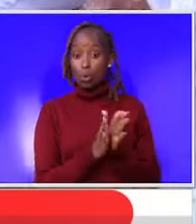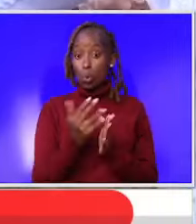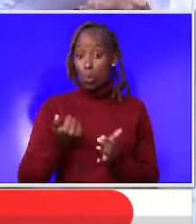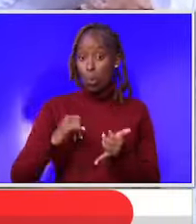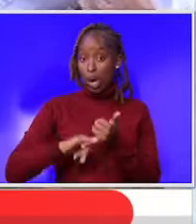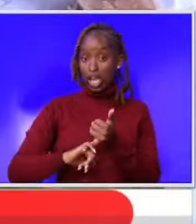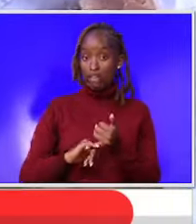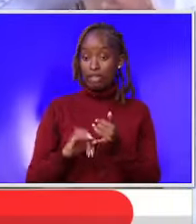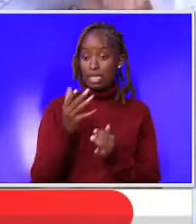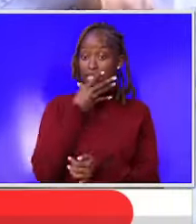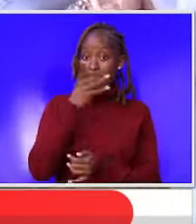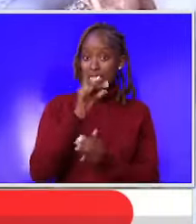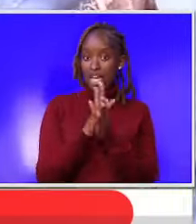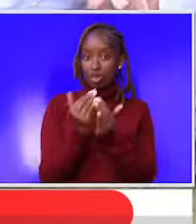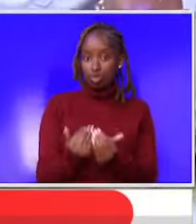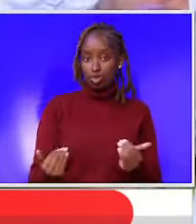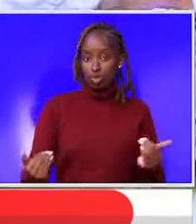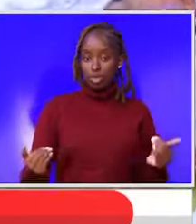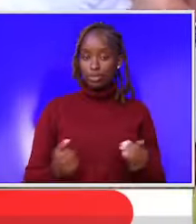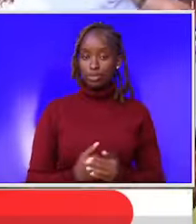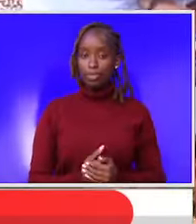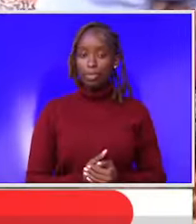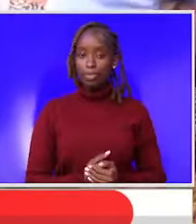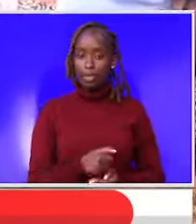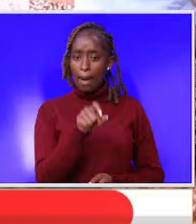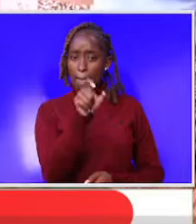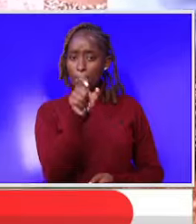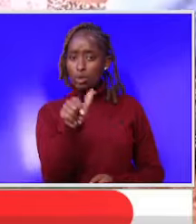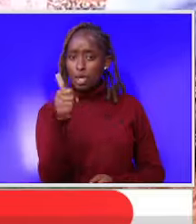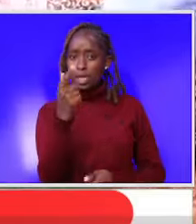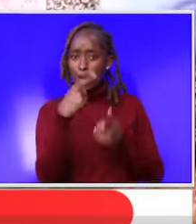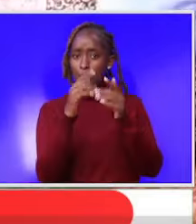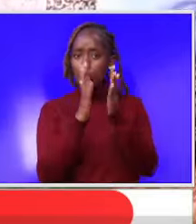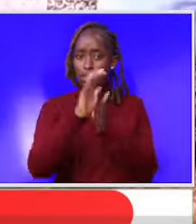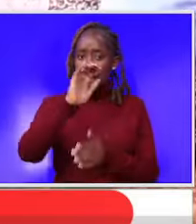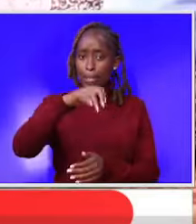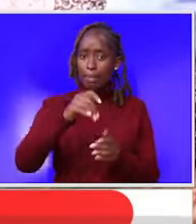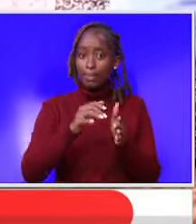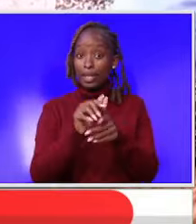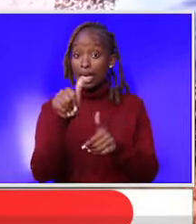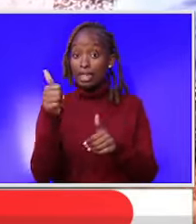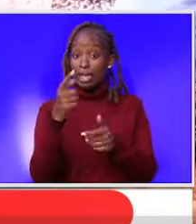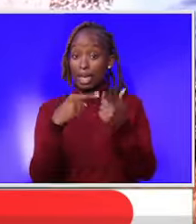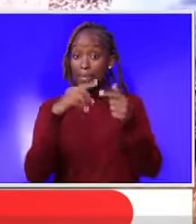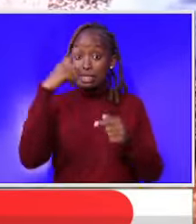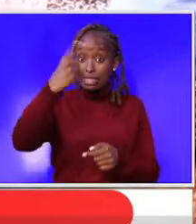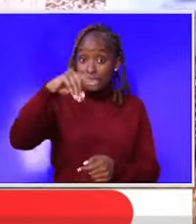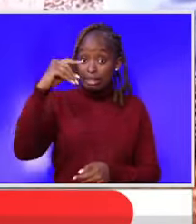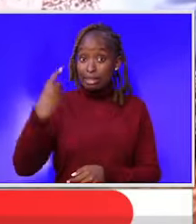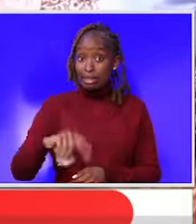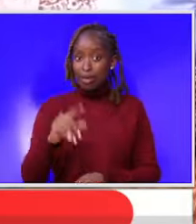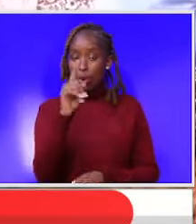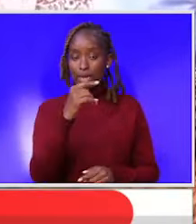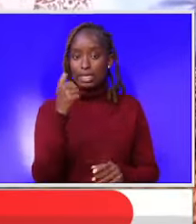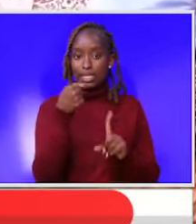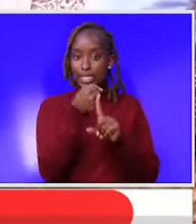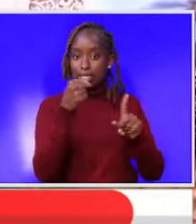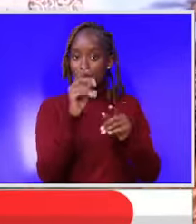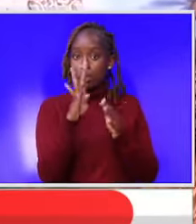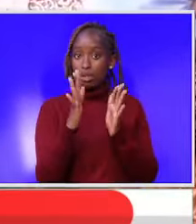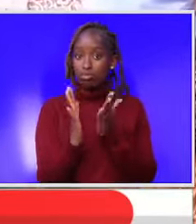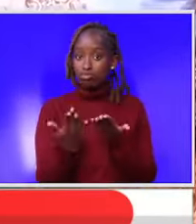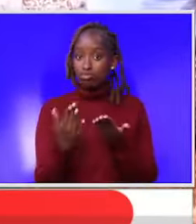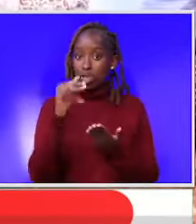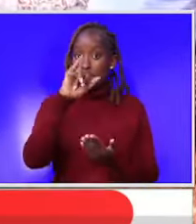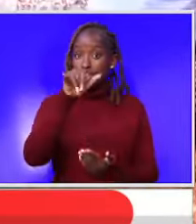na muti na huyu mwingine alikuja na jebe. Sasa wakaanza kumpiga. Mmoja akampiga na jebe akaanguka chini. Sasa